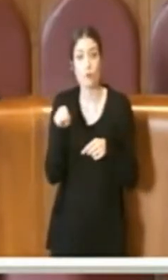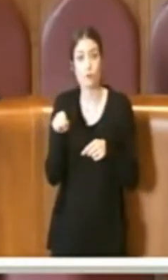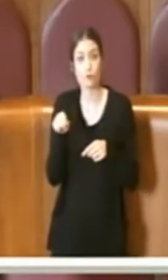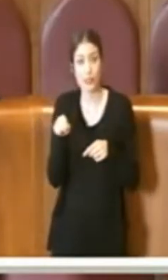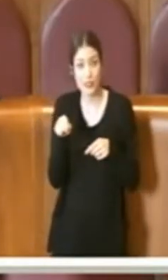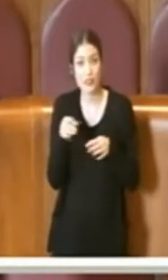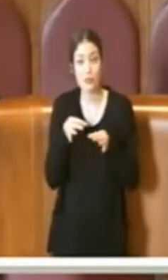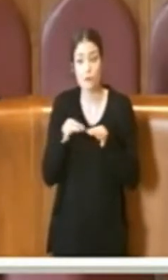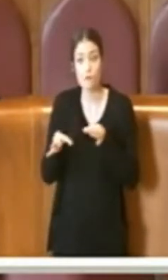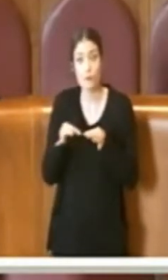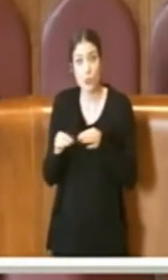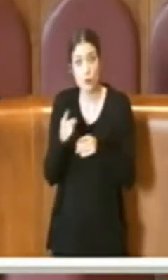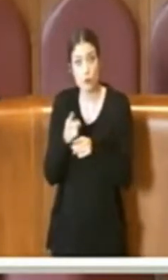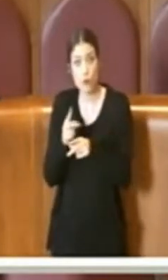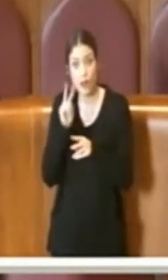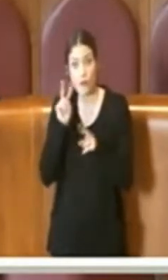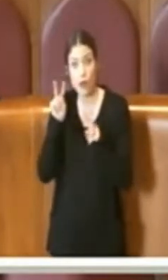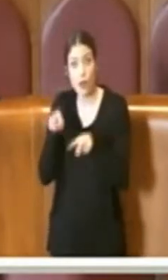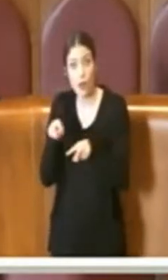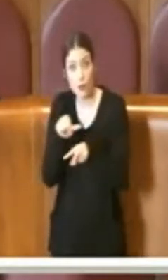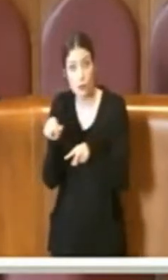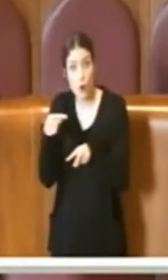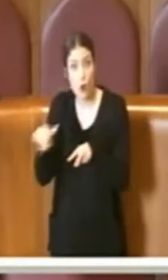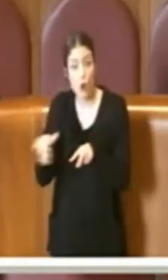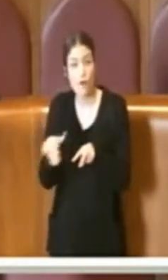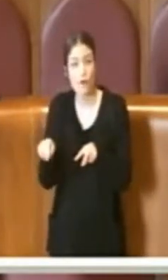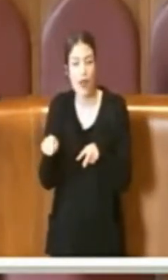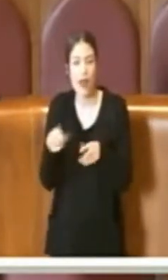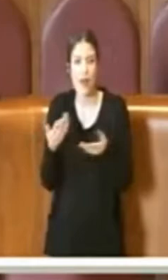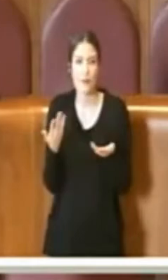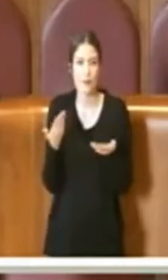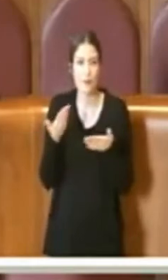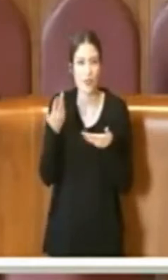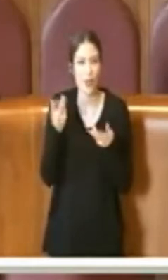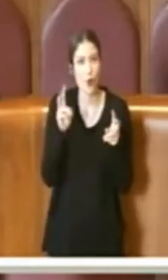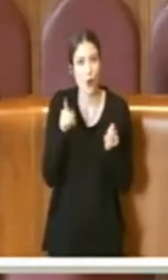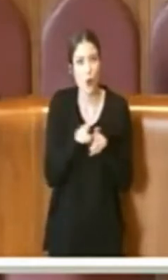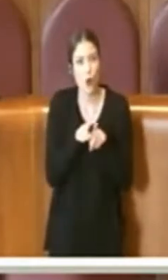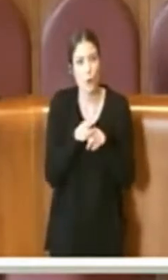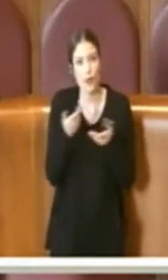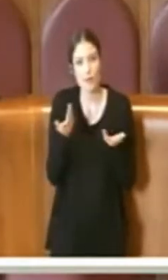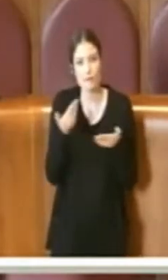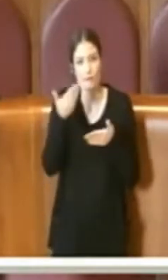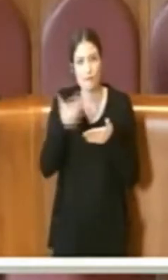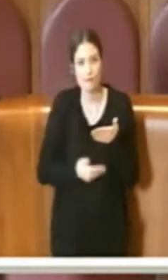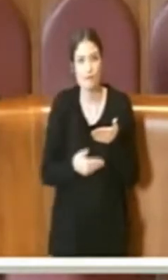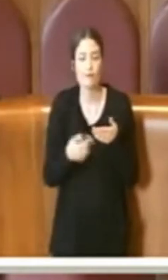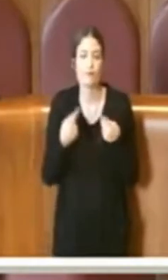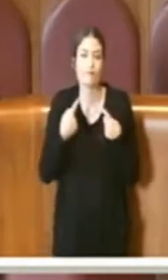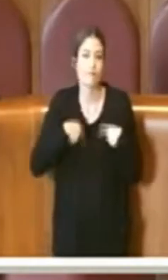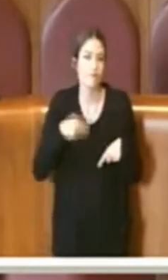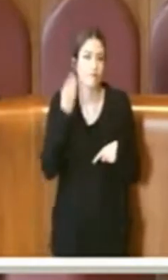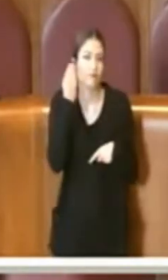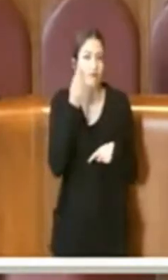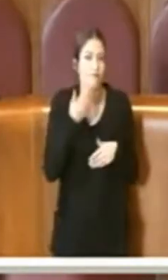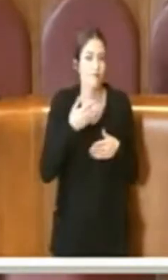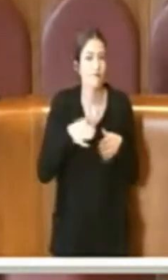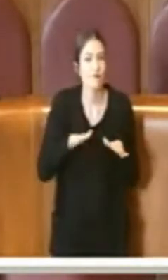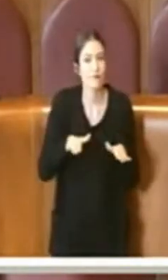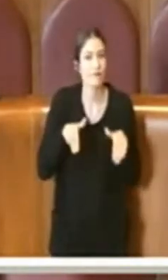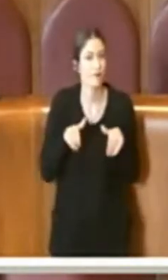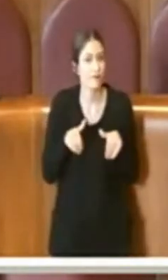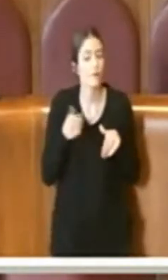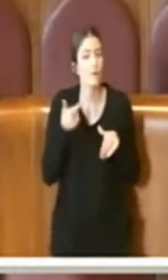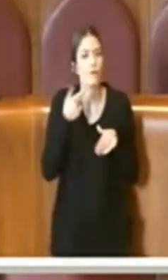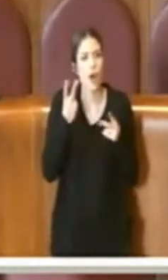intraprendere, sia veramente limitato e non assentibile. Per questo motivo ci asterremo dal votare questa mozione, ma